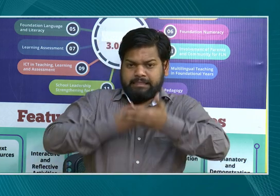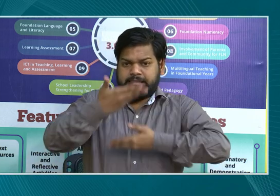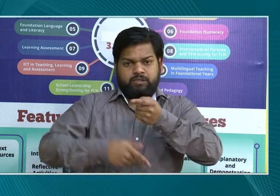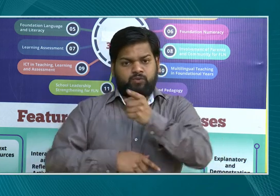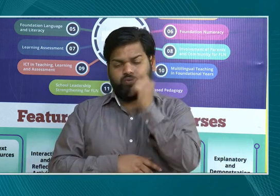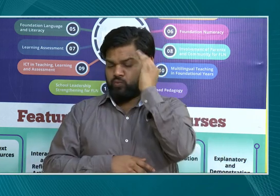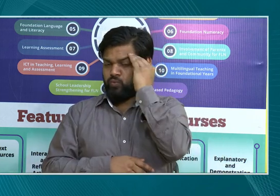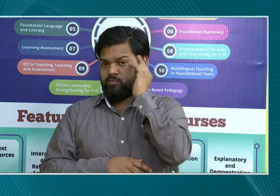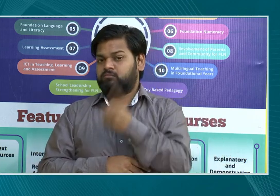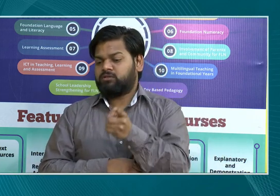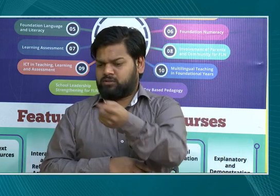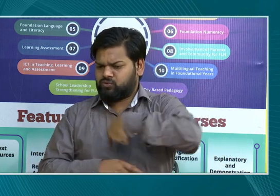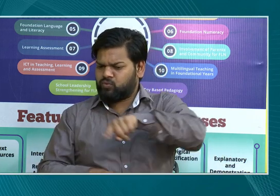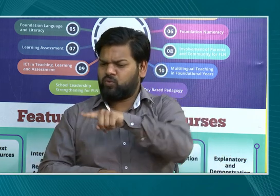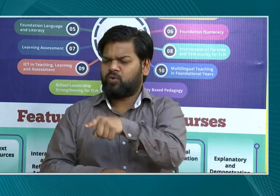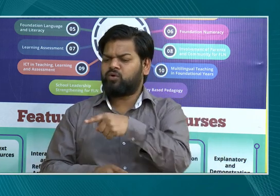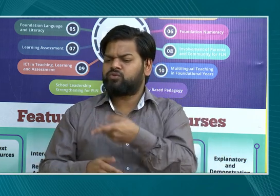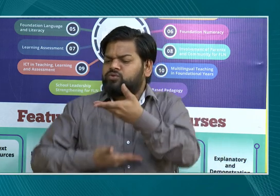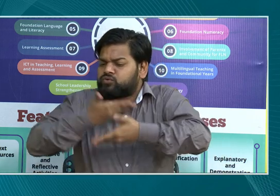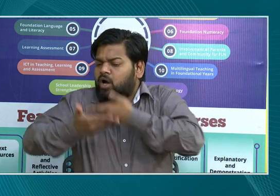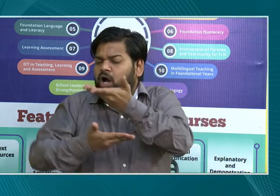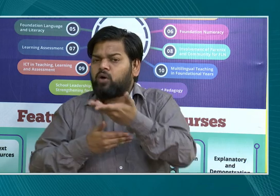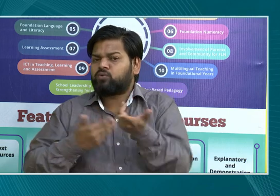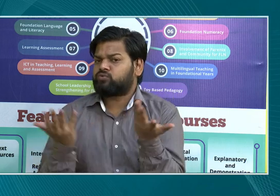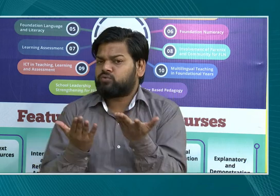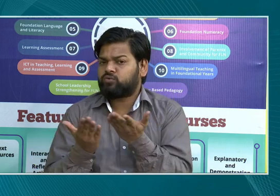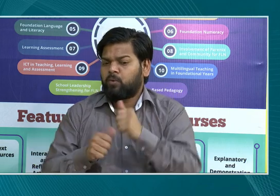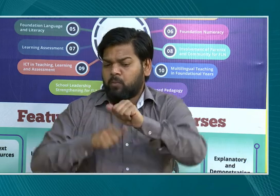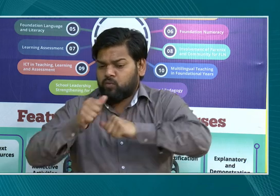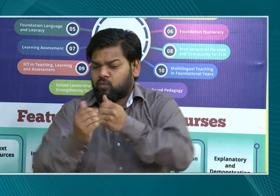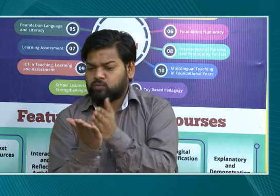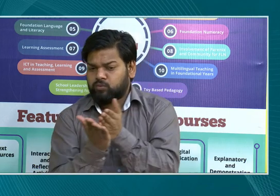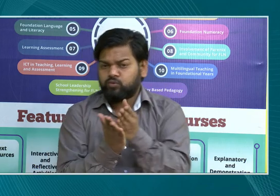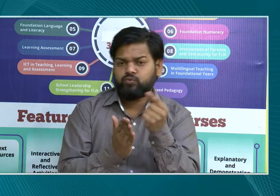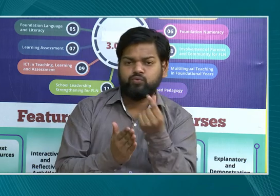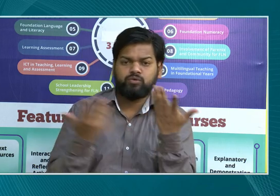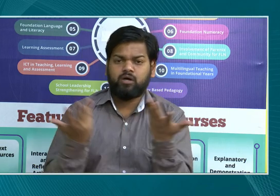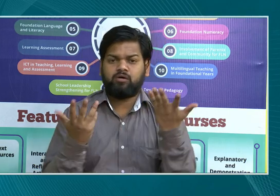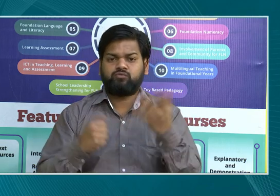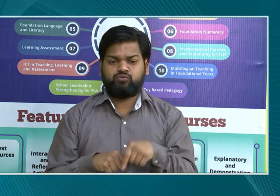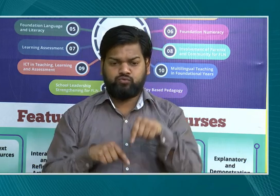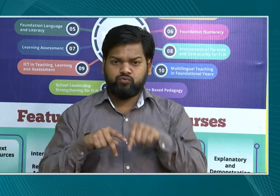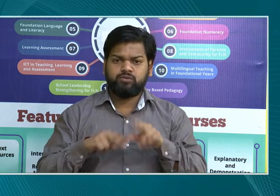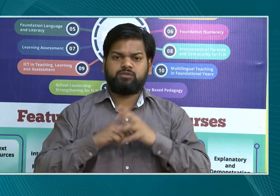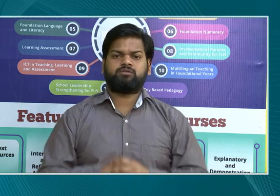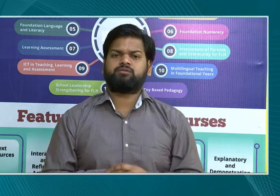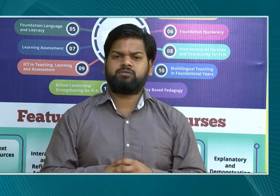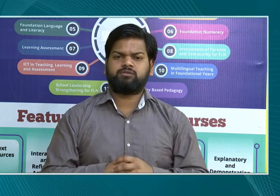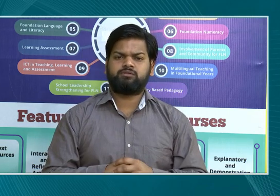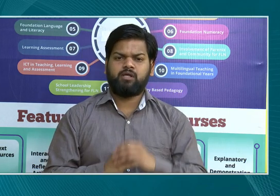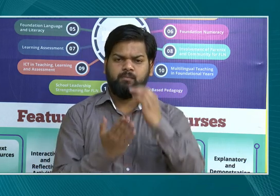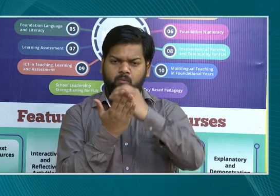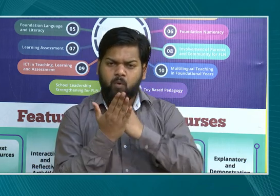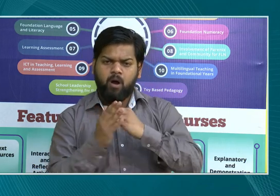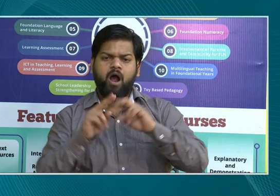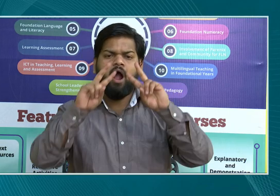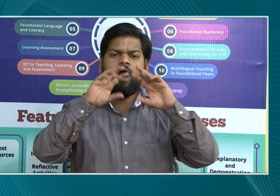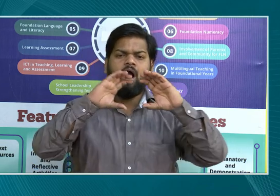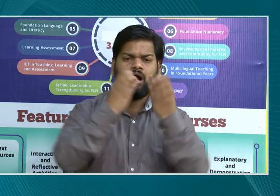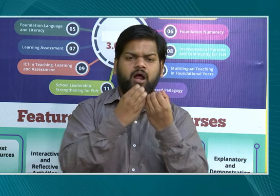ही हम कक्षा में शिक्षक का कार्य करते हैं आज जो पाठ है कक्षा नो का यह कक्षा नो की जो हिंदी की पुस्तक है क्षितिज